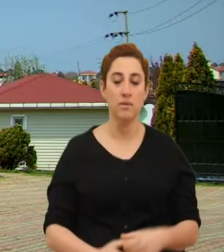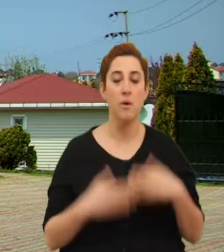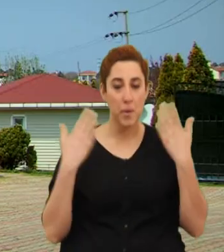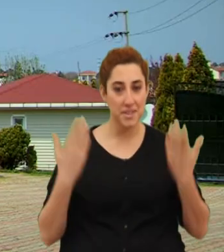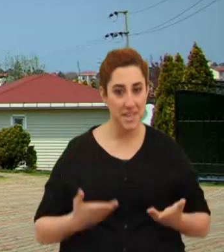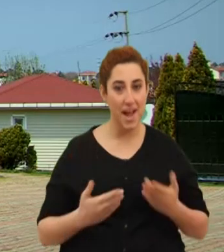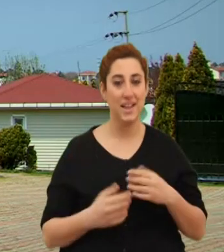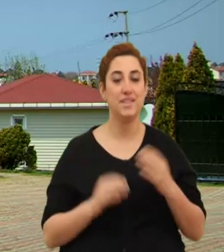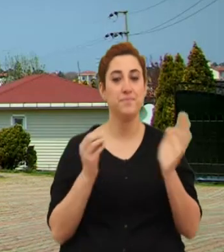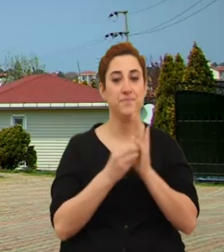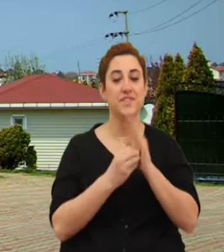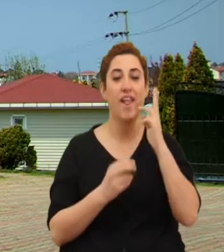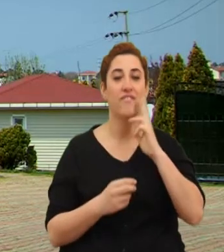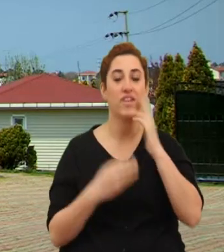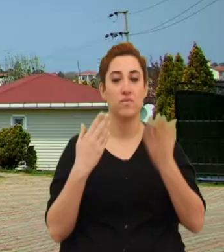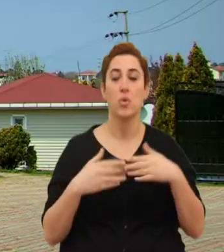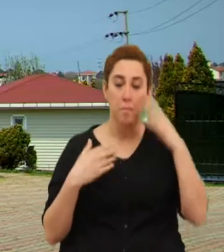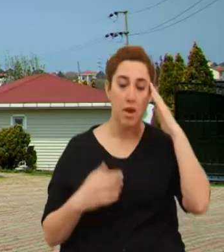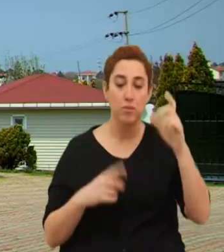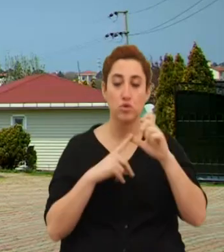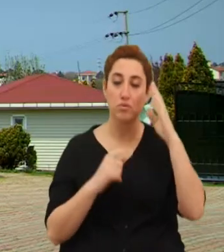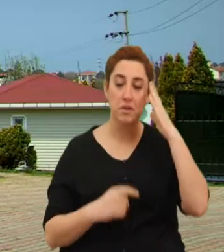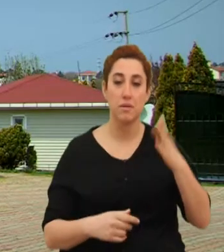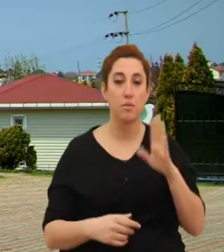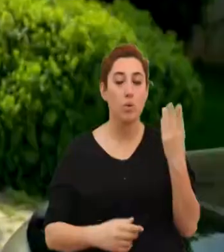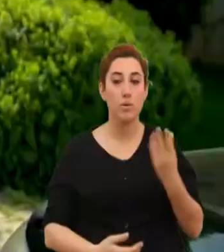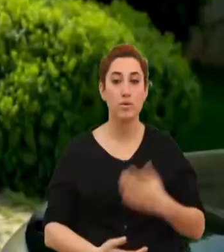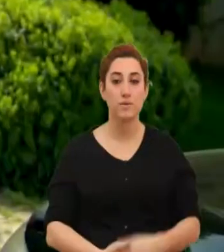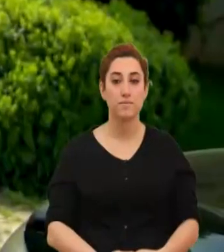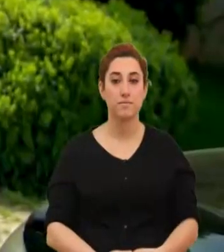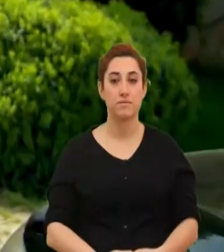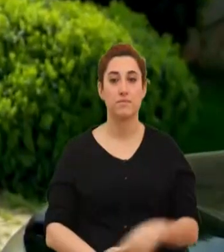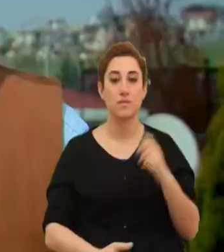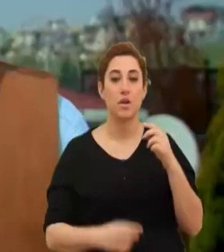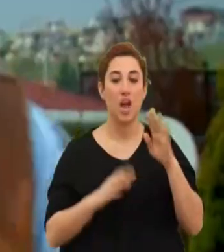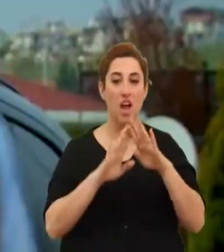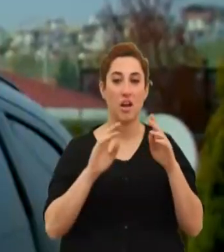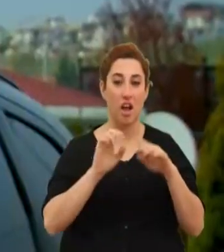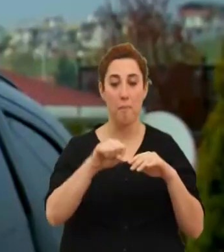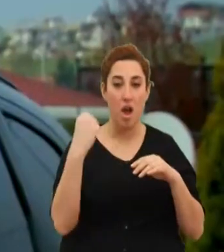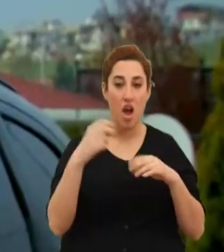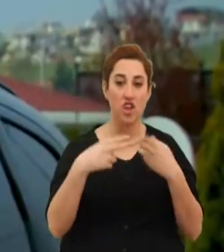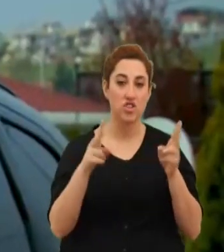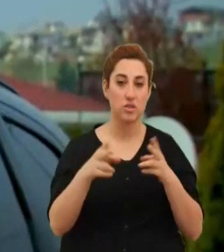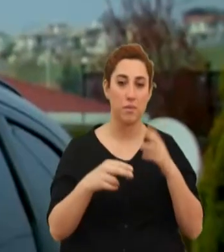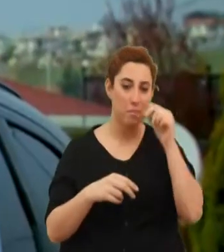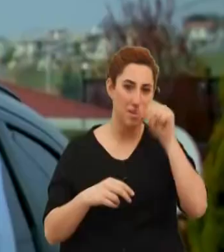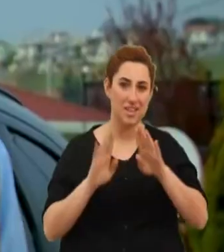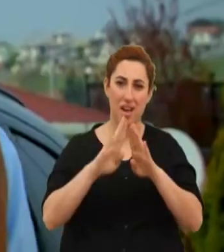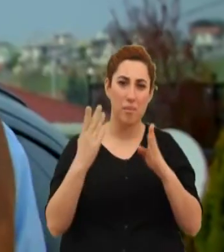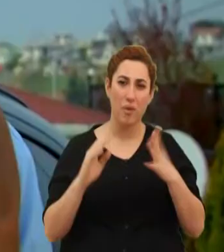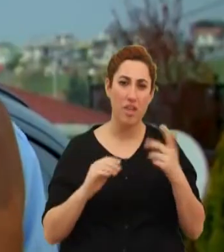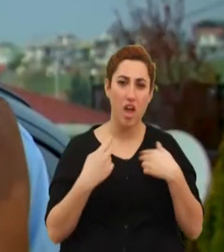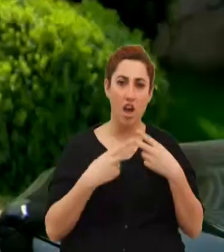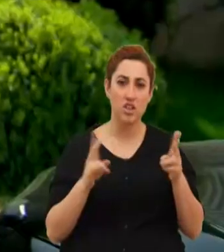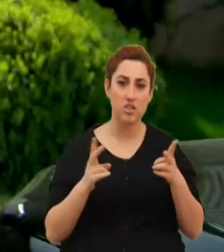Hoş geldiniz bahşişlerin efendisi. Hoş bulduk Şükrü, hoş bulduk. Ne var ne yok? Benzin kapağını aç. Benzin kapağı nedir ya?